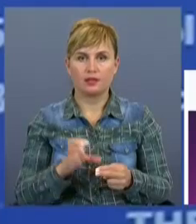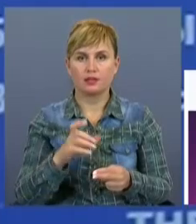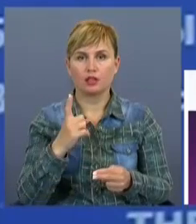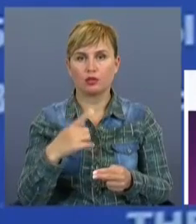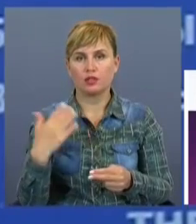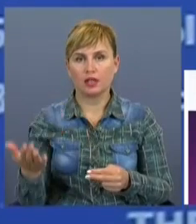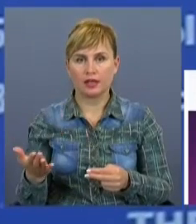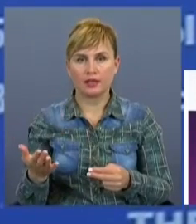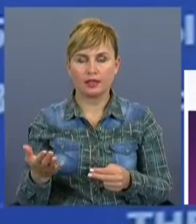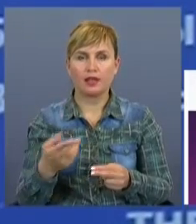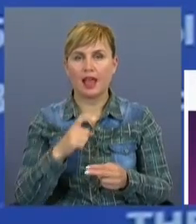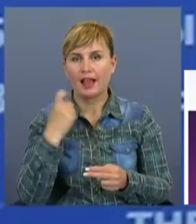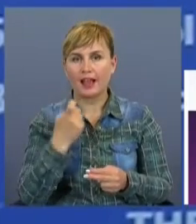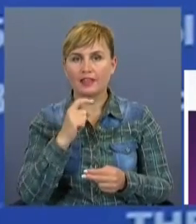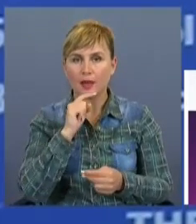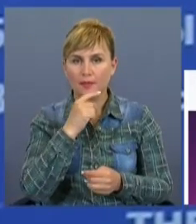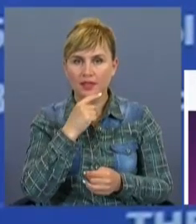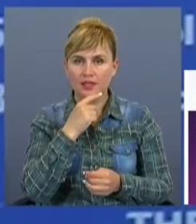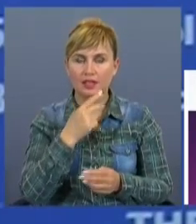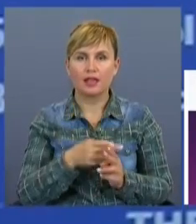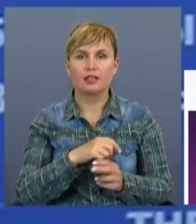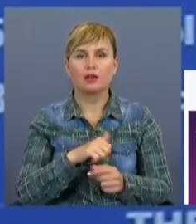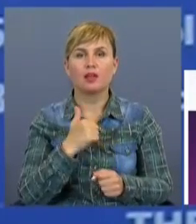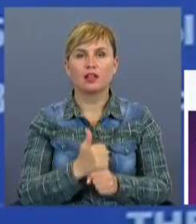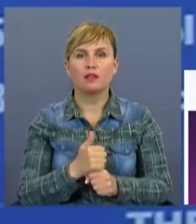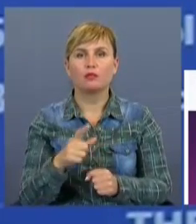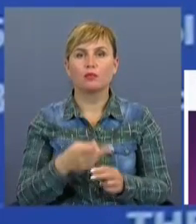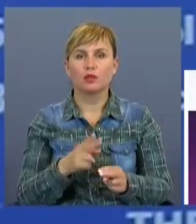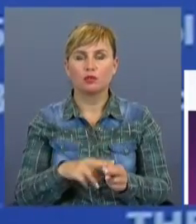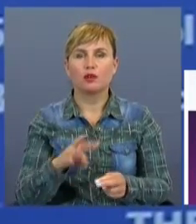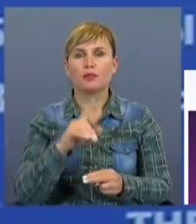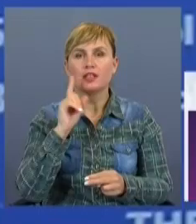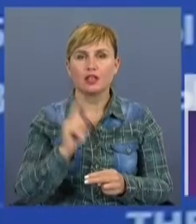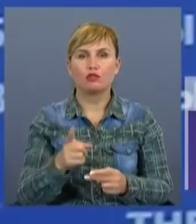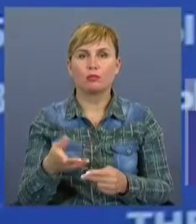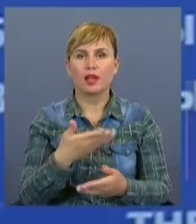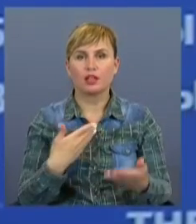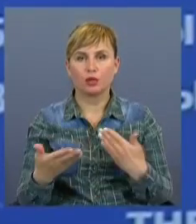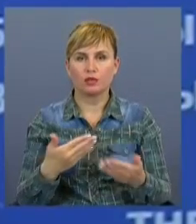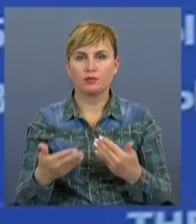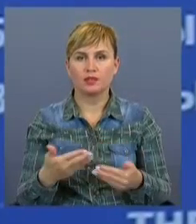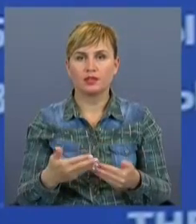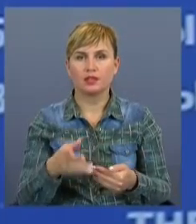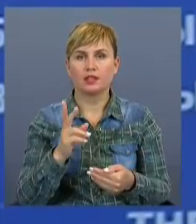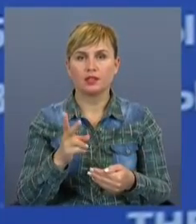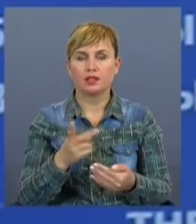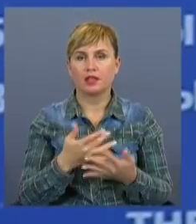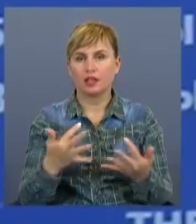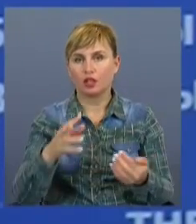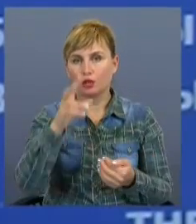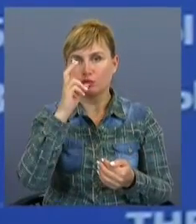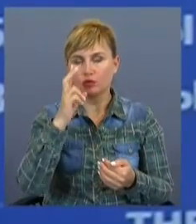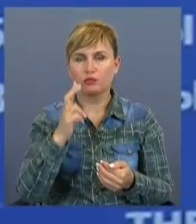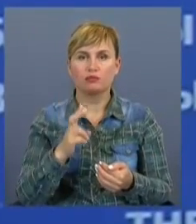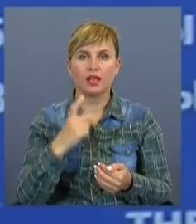стороны, экономический, наверное, самый главный, потому что мы знаем, что мы относимся к ряду государств с